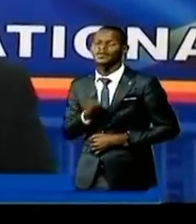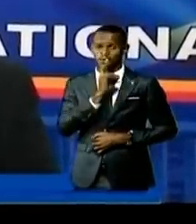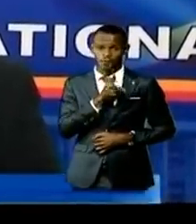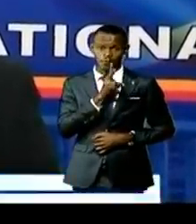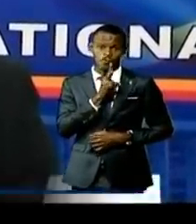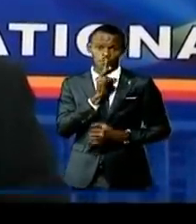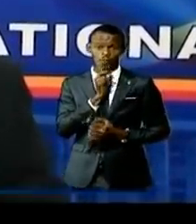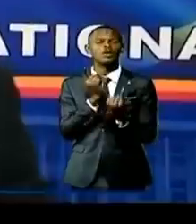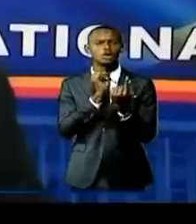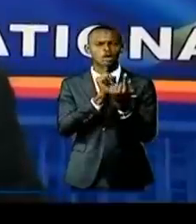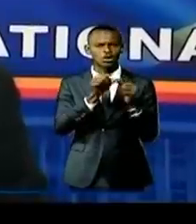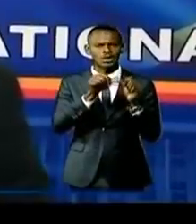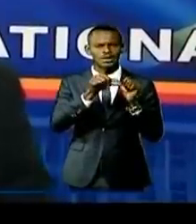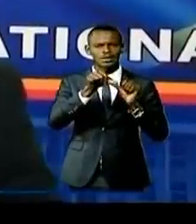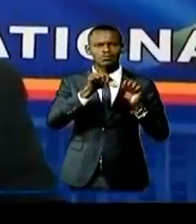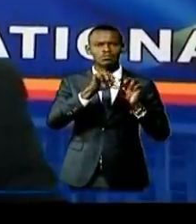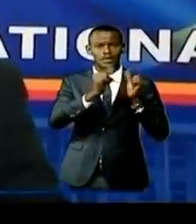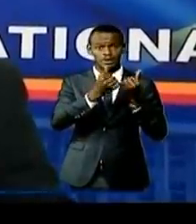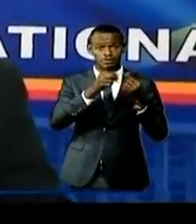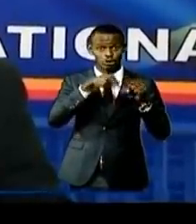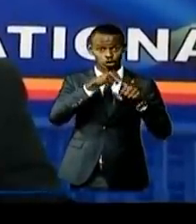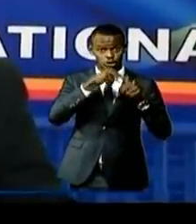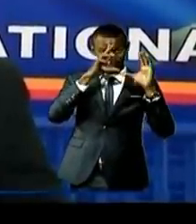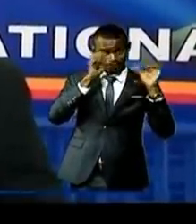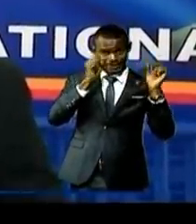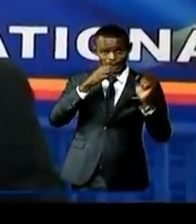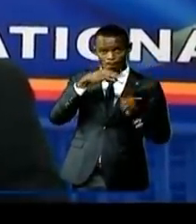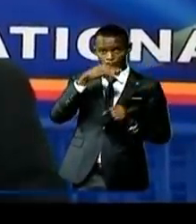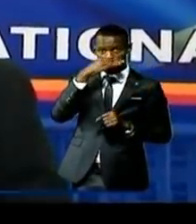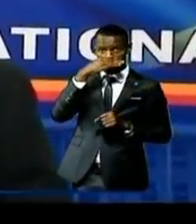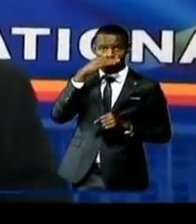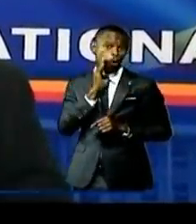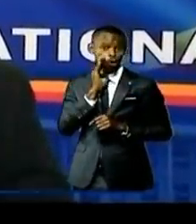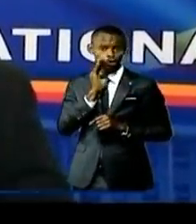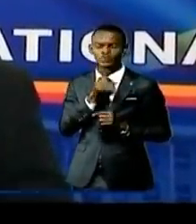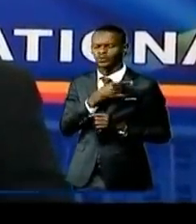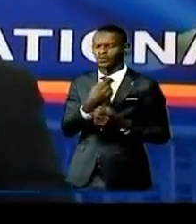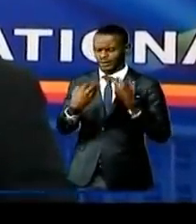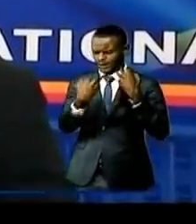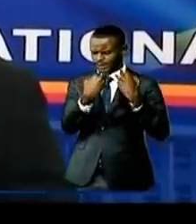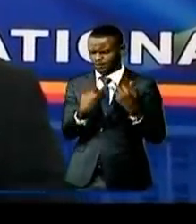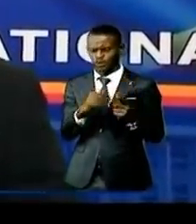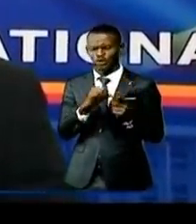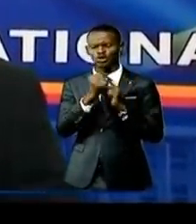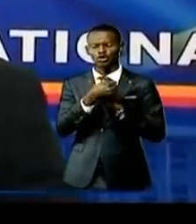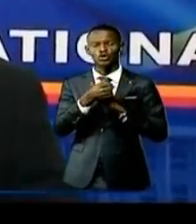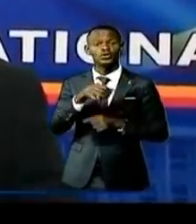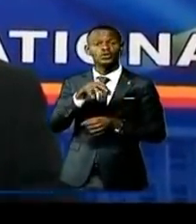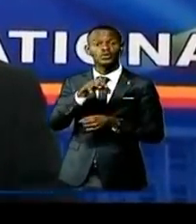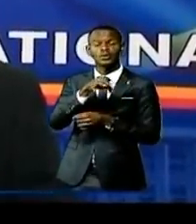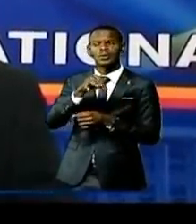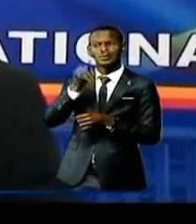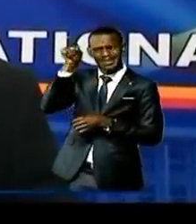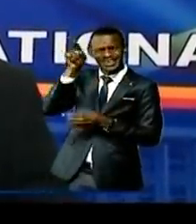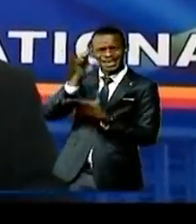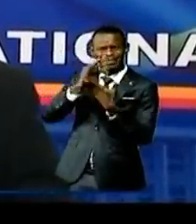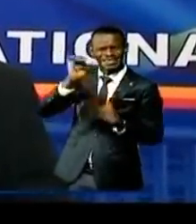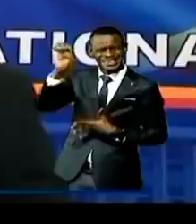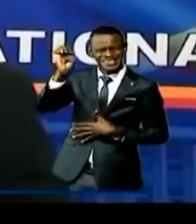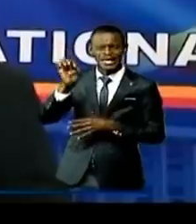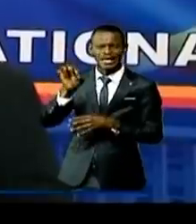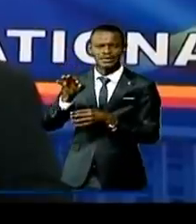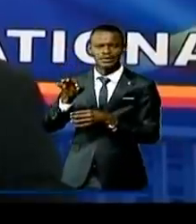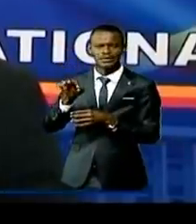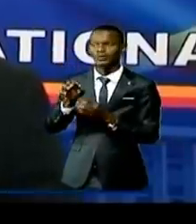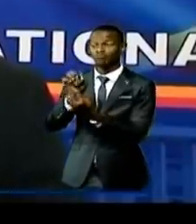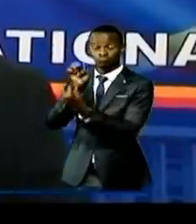à l'est du pays, la situation sécuritaire, et demander comment est-ce que les États-Unis peuvent soutenir les efforts du gouvernement congolais pour